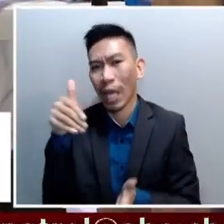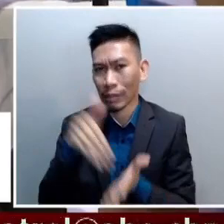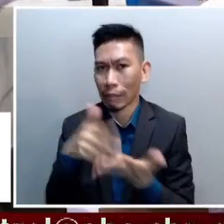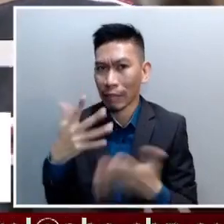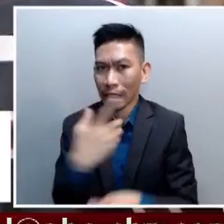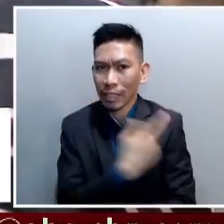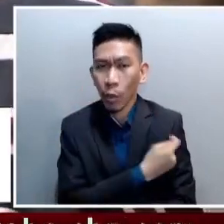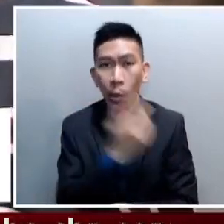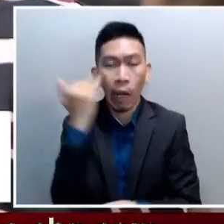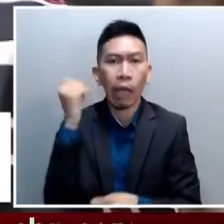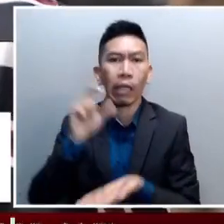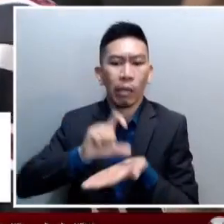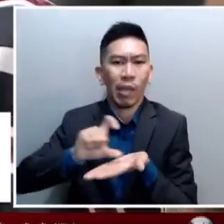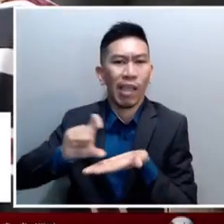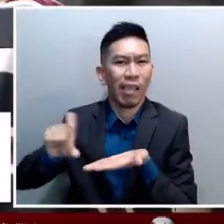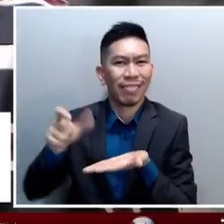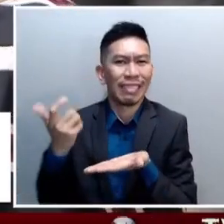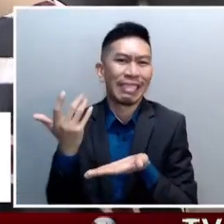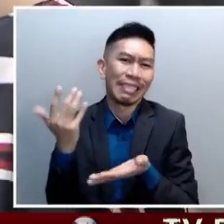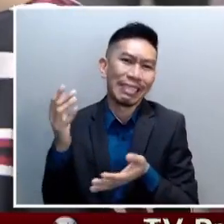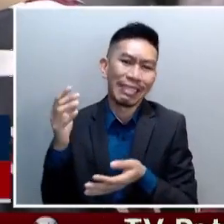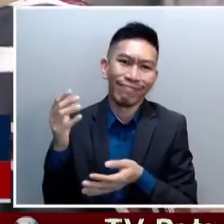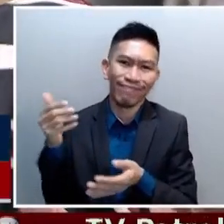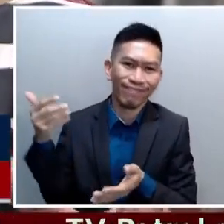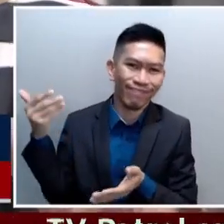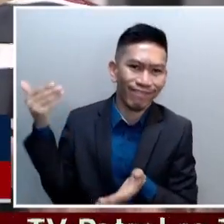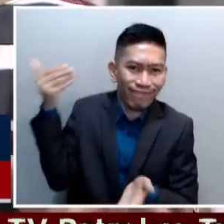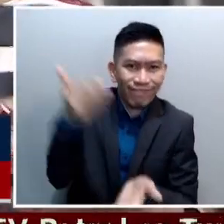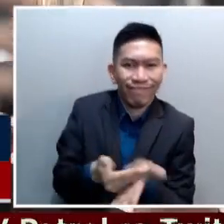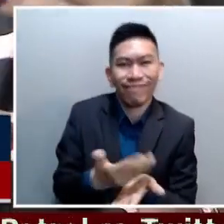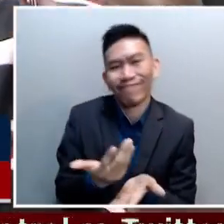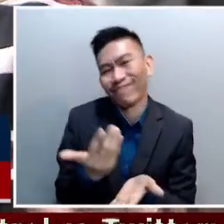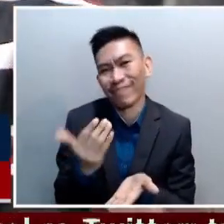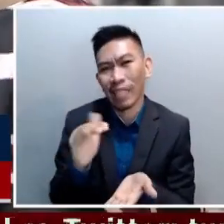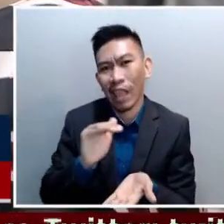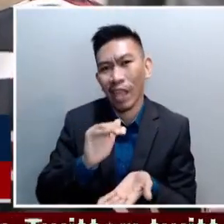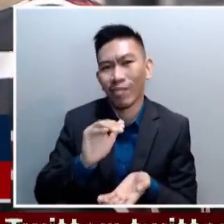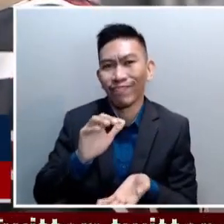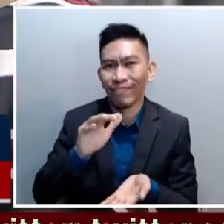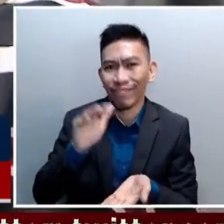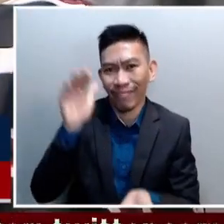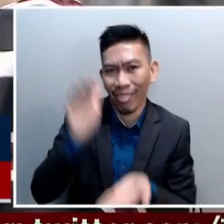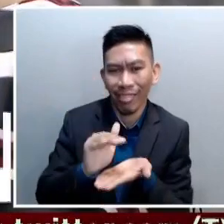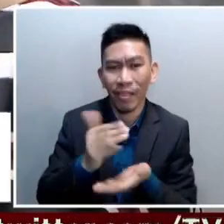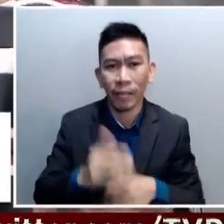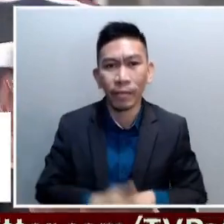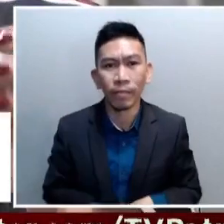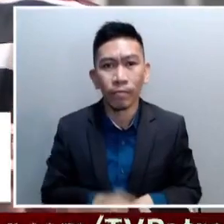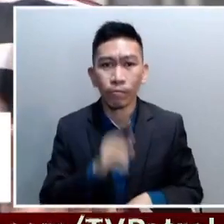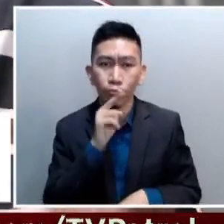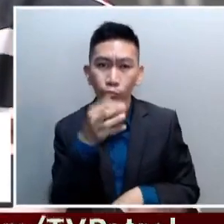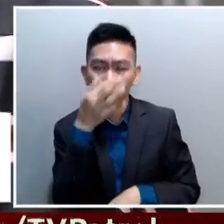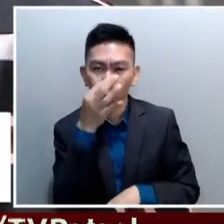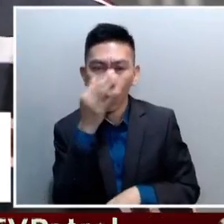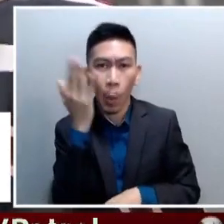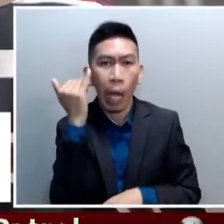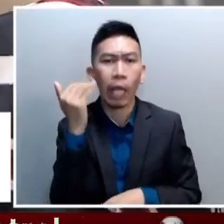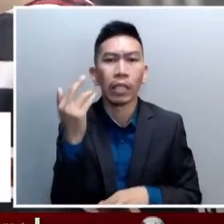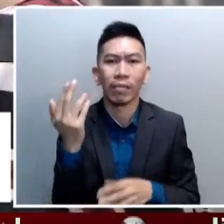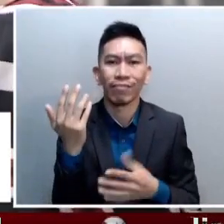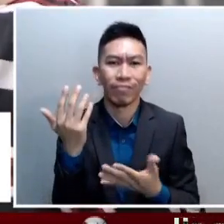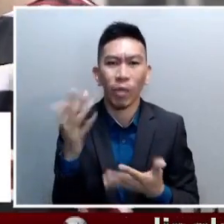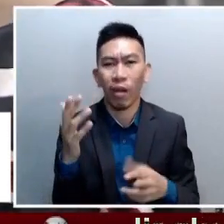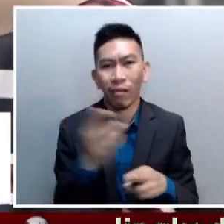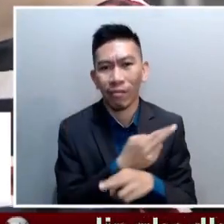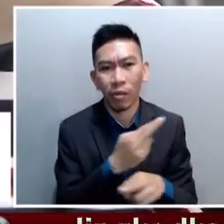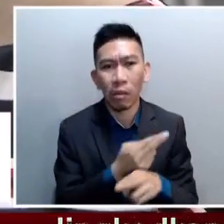bakuna. Hindi ganun karami kasi hindi ganun ka-regular. Or kung regular man, ngayon magiging regular